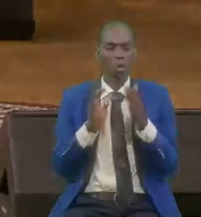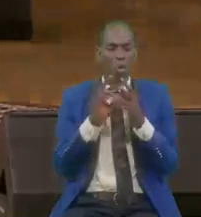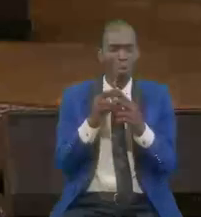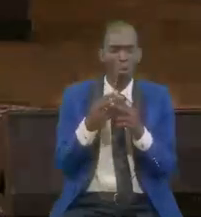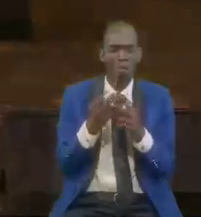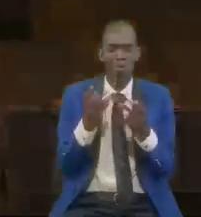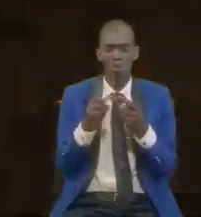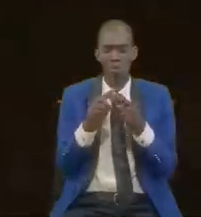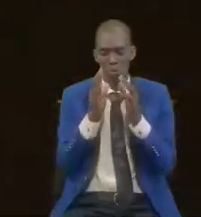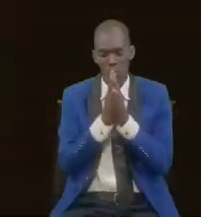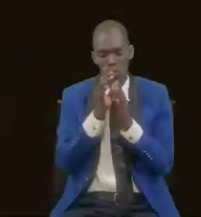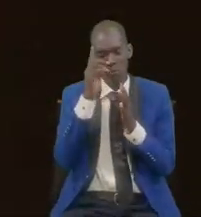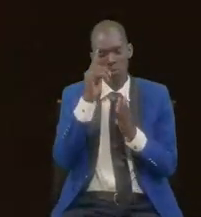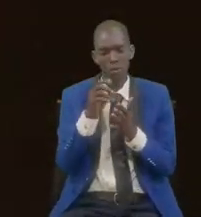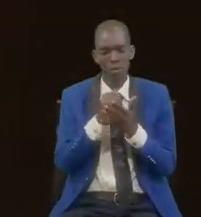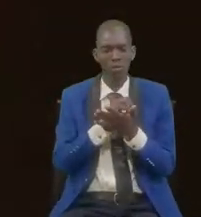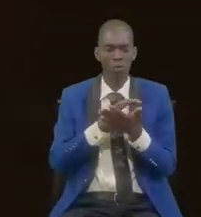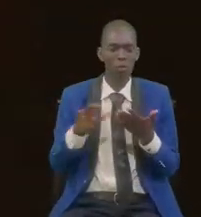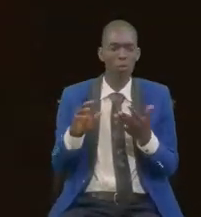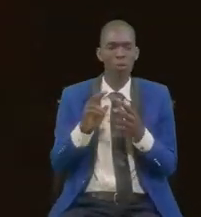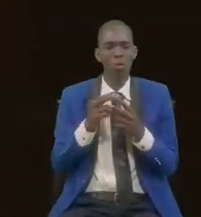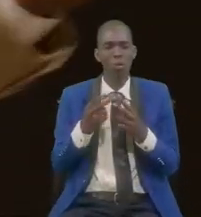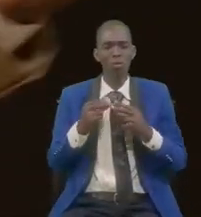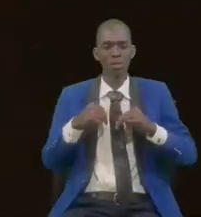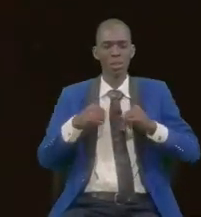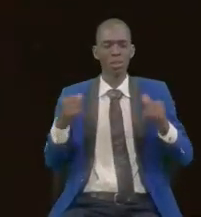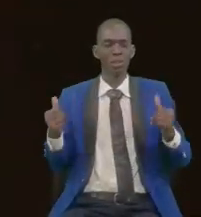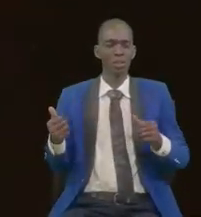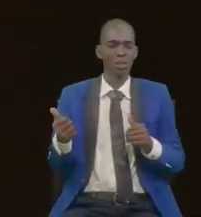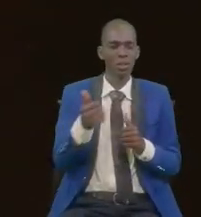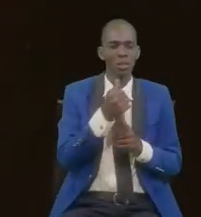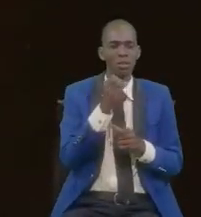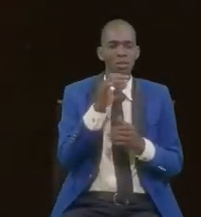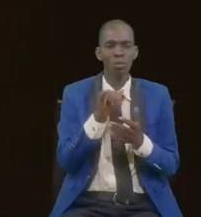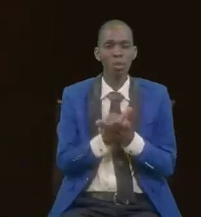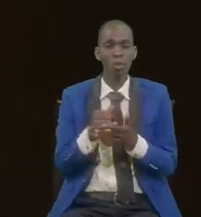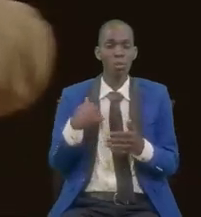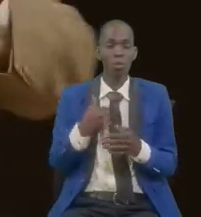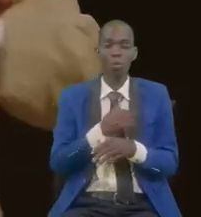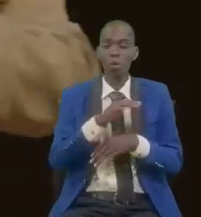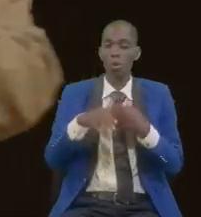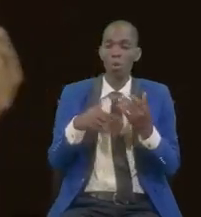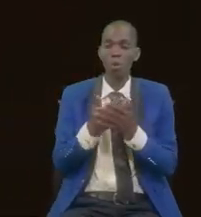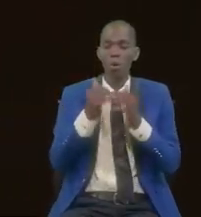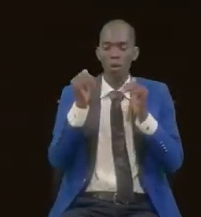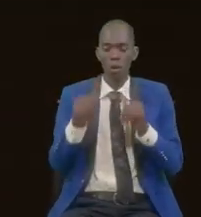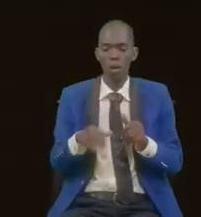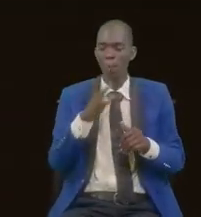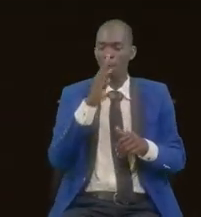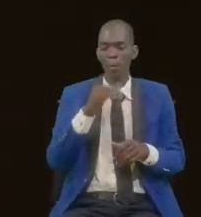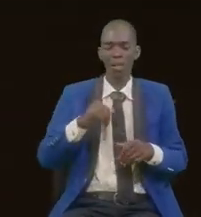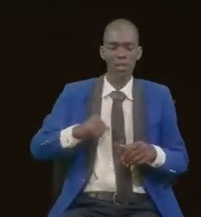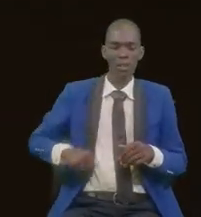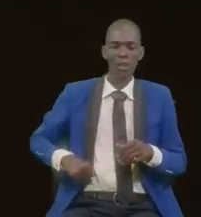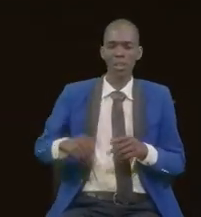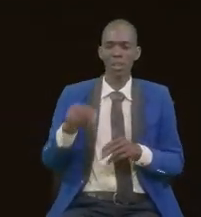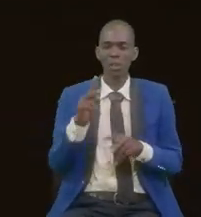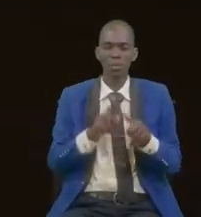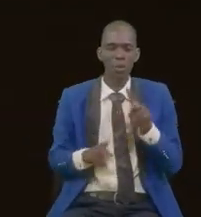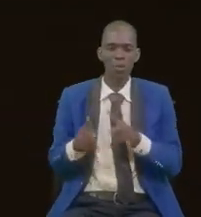pour la sanctification, qui ne renoncent pas au mal pour être sanctifiés, les gens qui